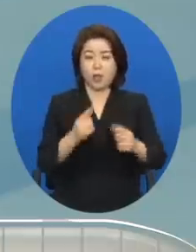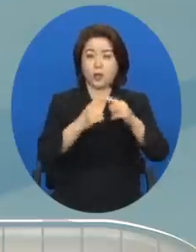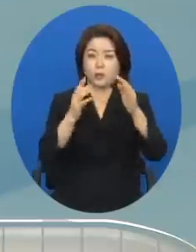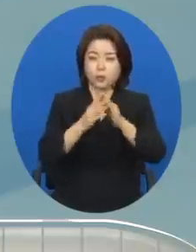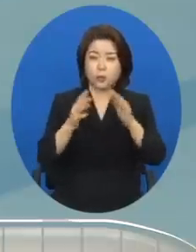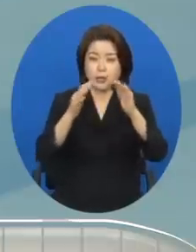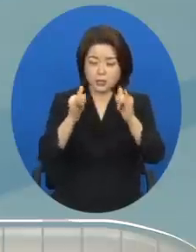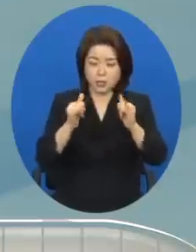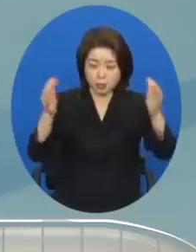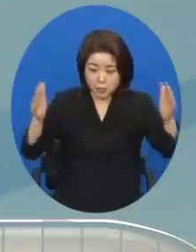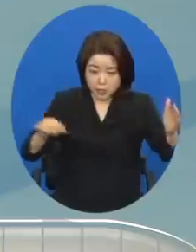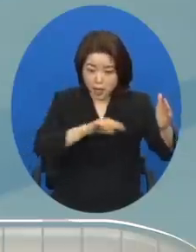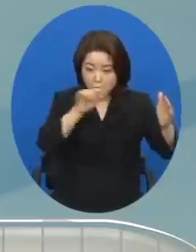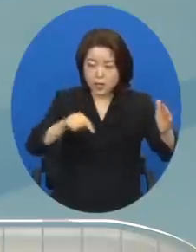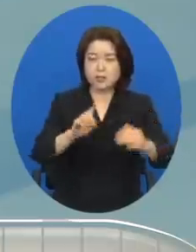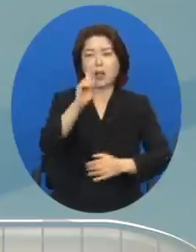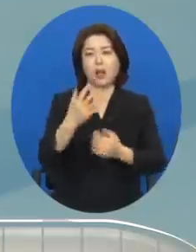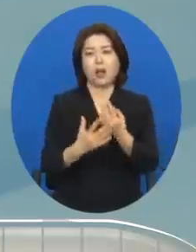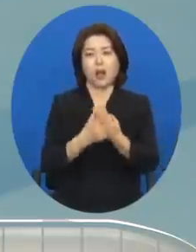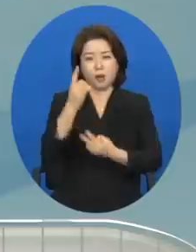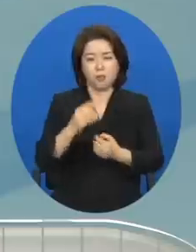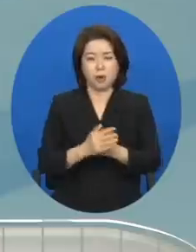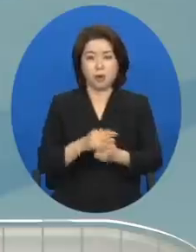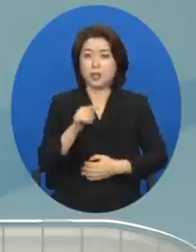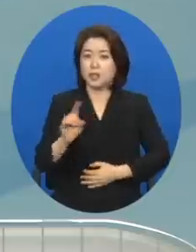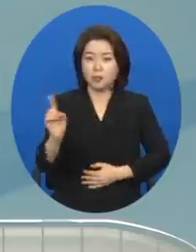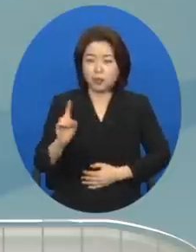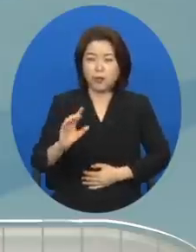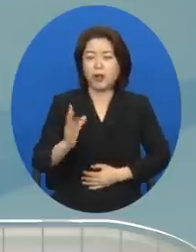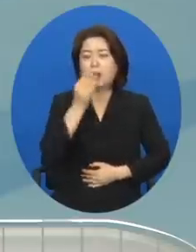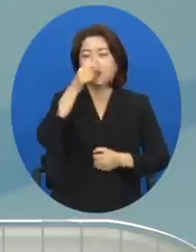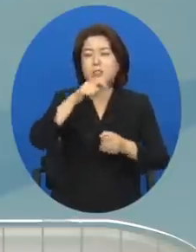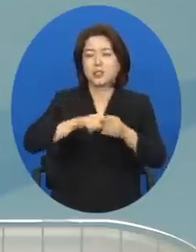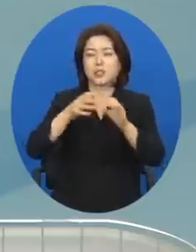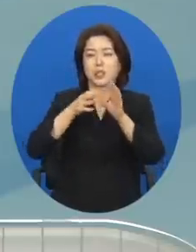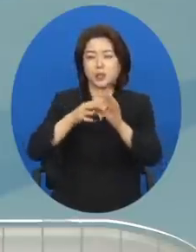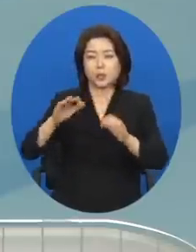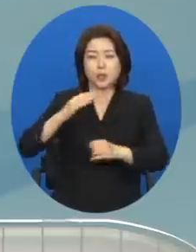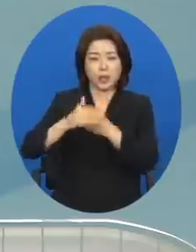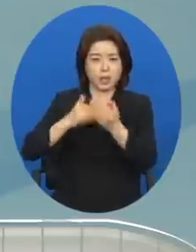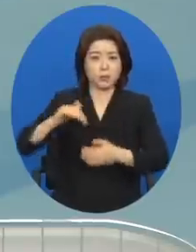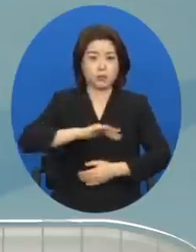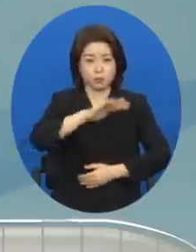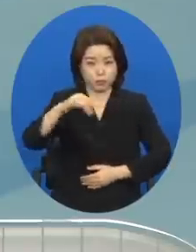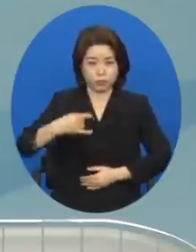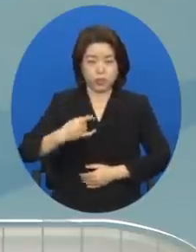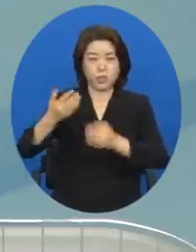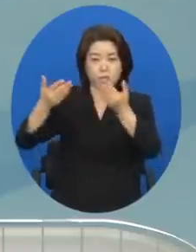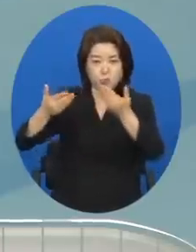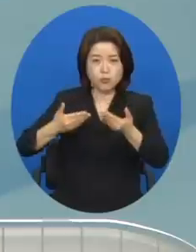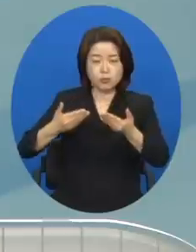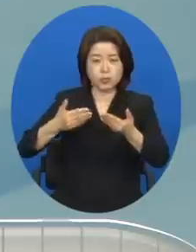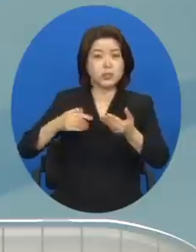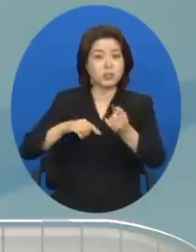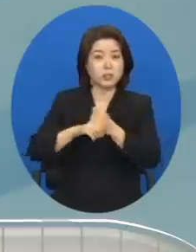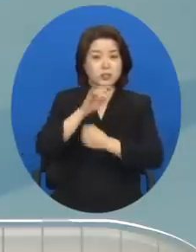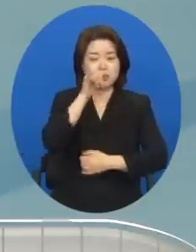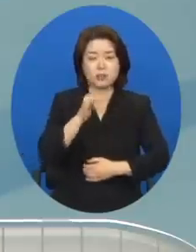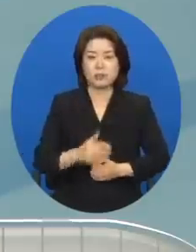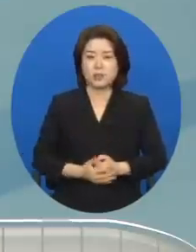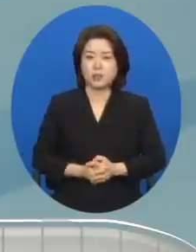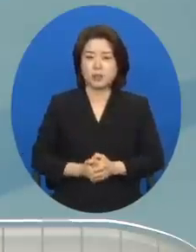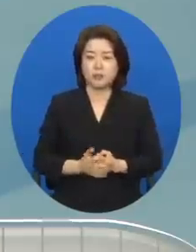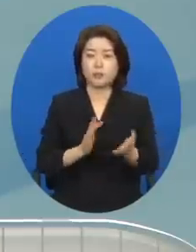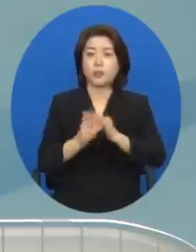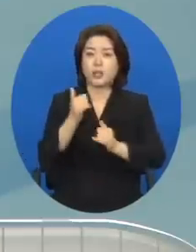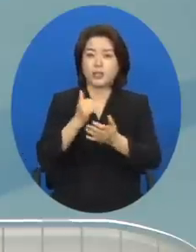한 몸이라는 겁니다. 그게 바로 성찬을 통하여 하나님이 우리에게 보여주시는 거예요.